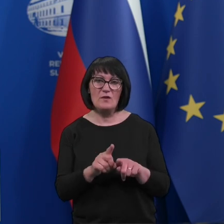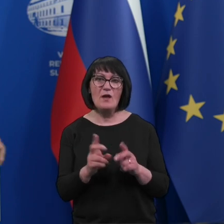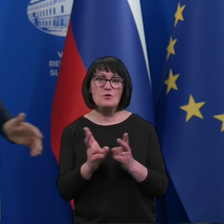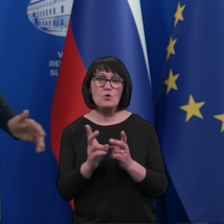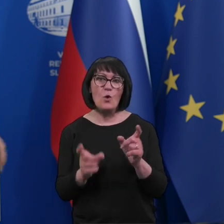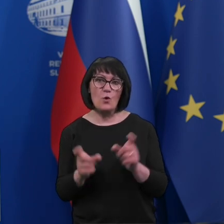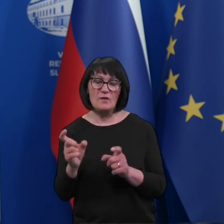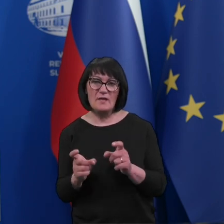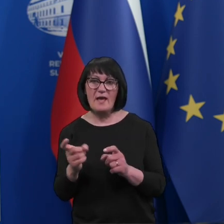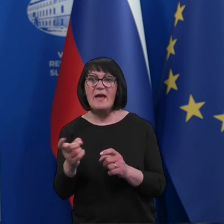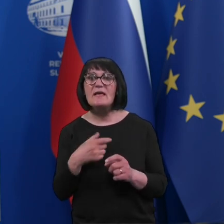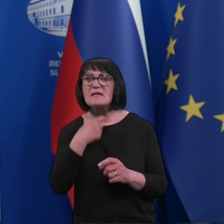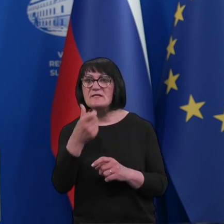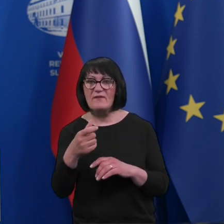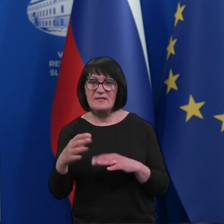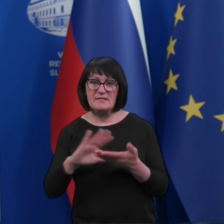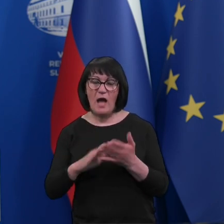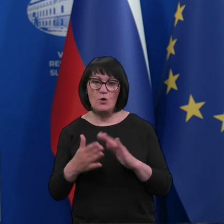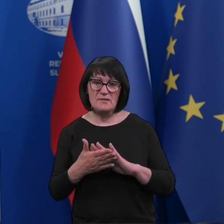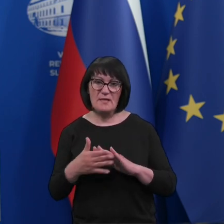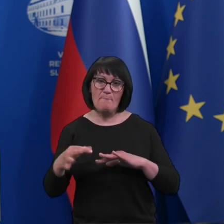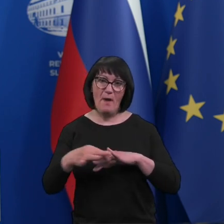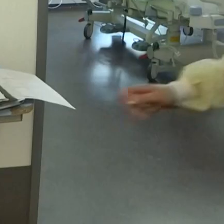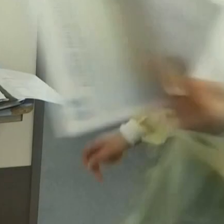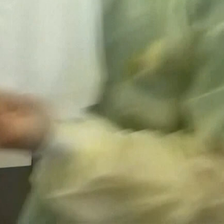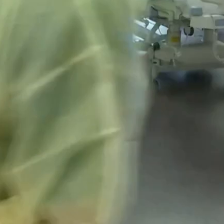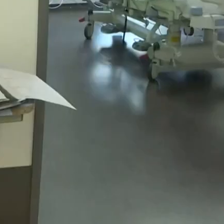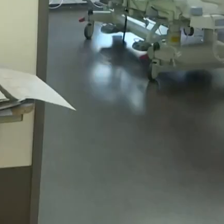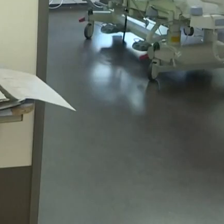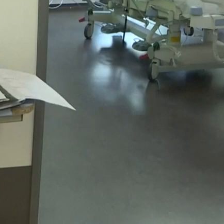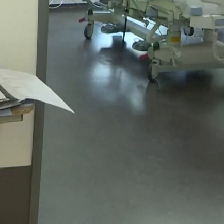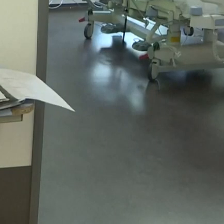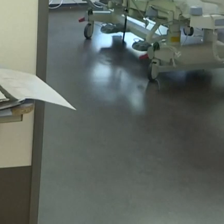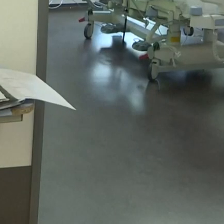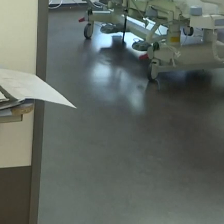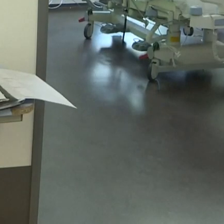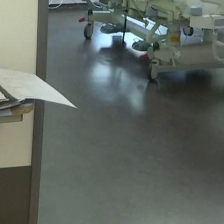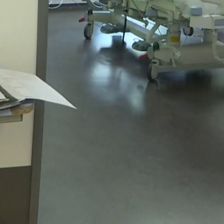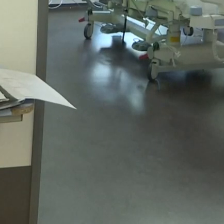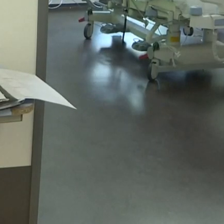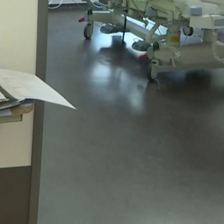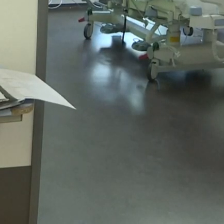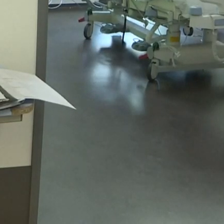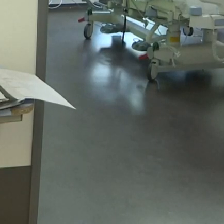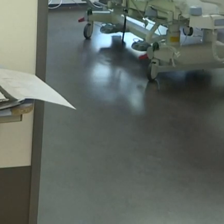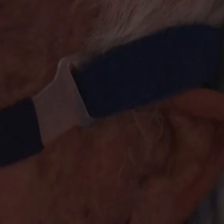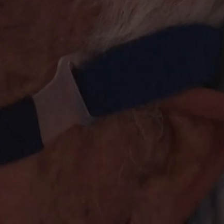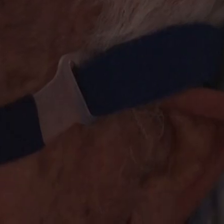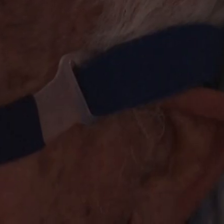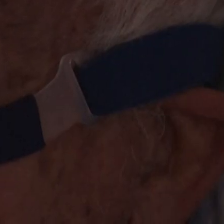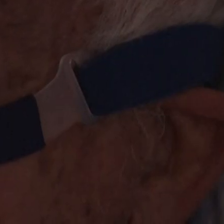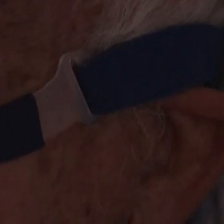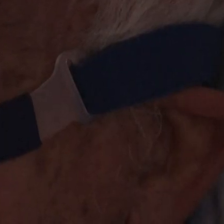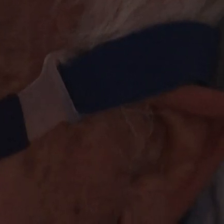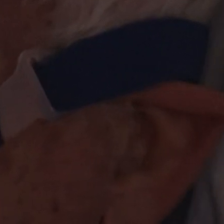svojci, izvenzakonski, zakonski partneri teh, ki so padli. V nadaljevanju tiskovne konference je bil večji poudarek na virusu.